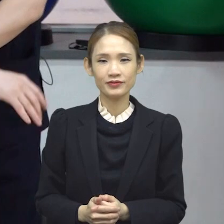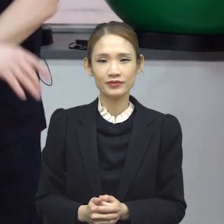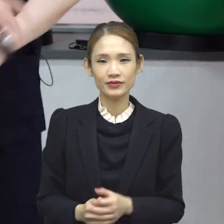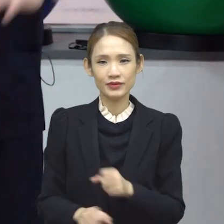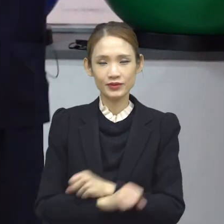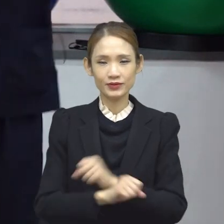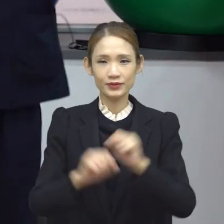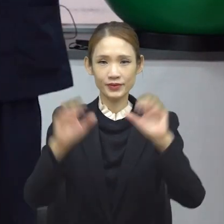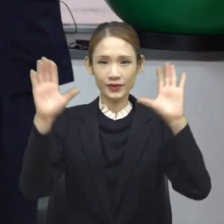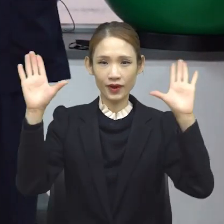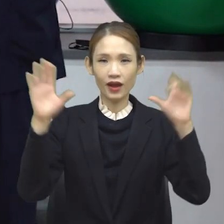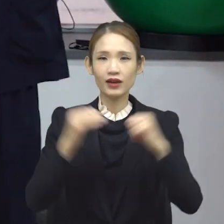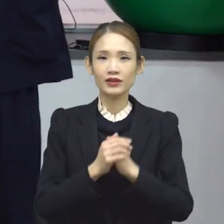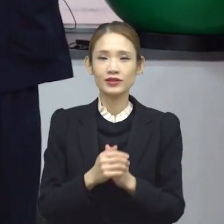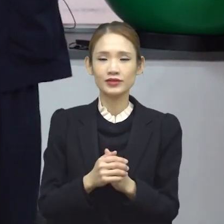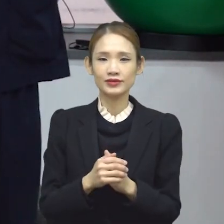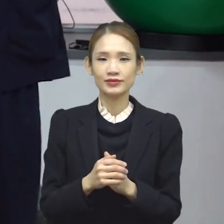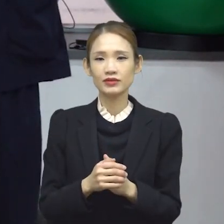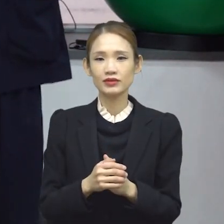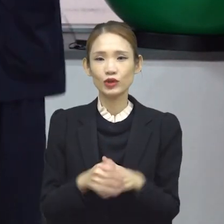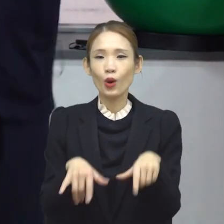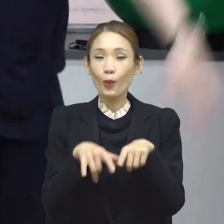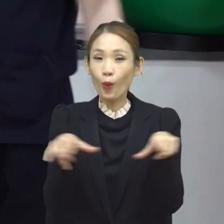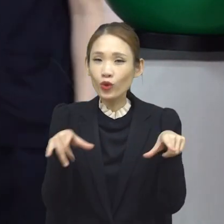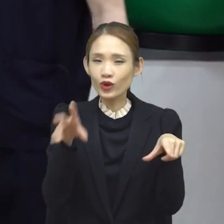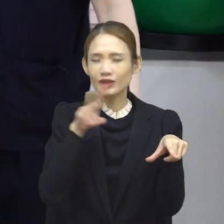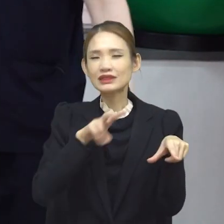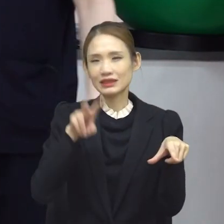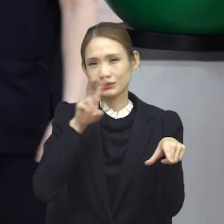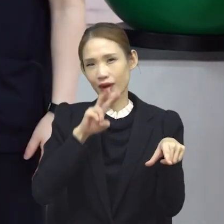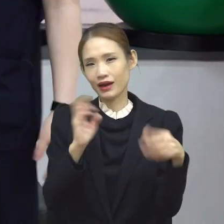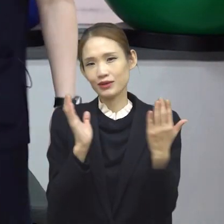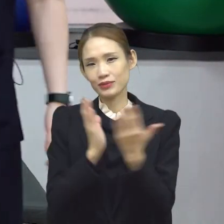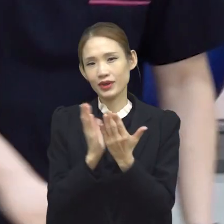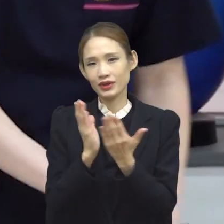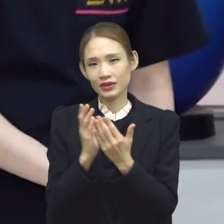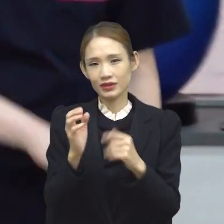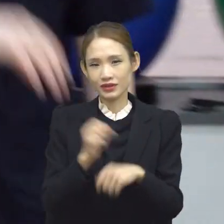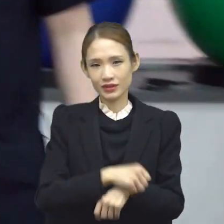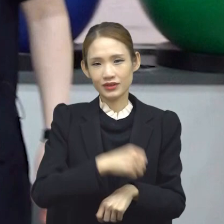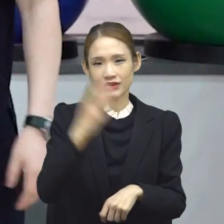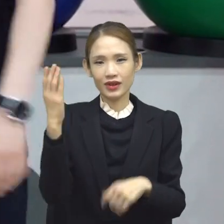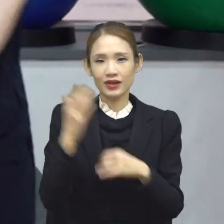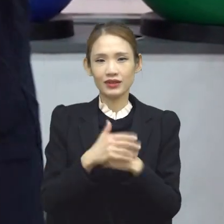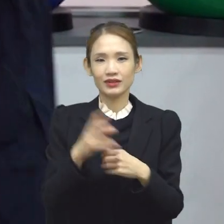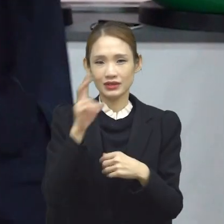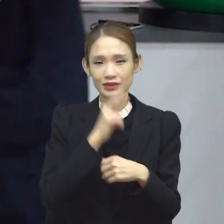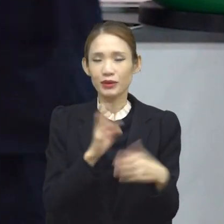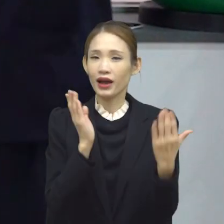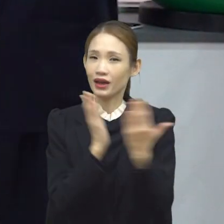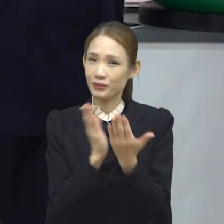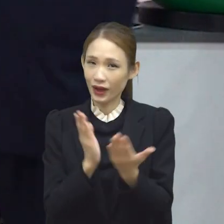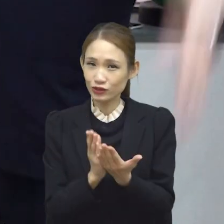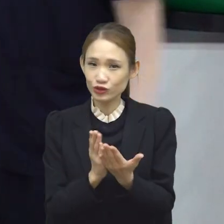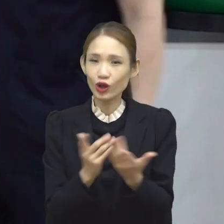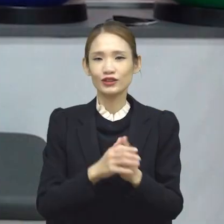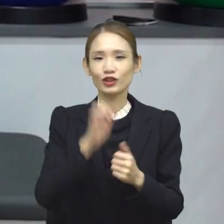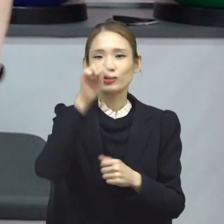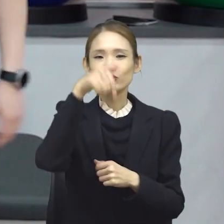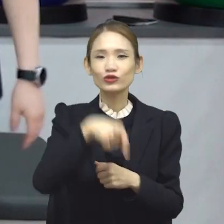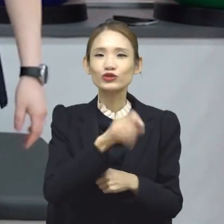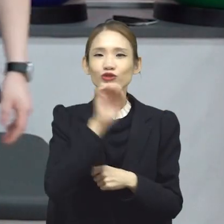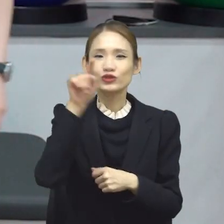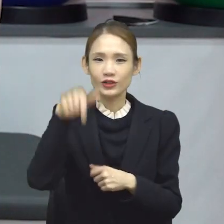해서 쭉 뻗고. 그래서 보통 음악에 맞춰서 뭐 딴딴딴 아, 이런 음악이